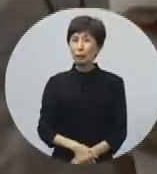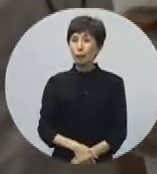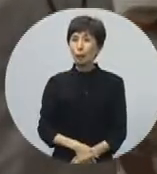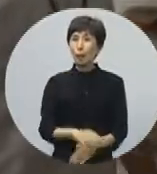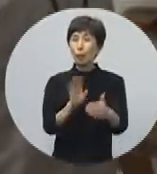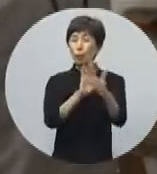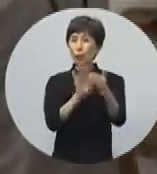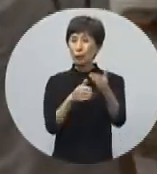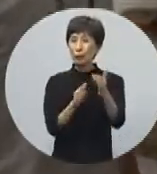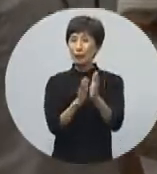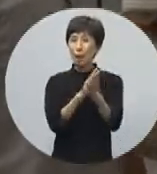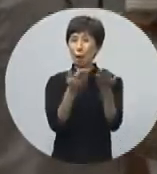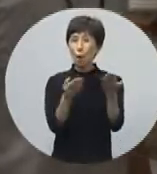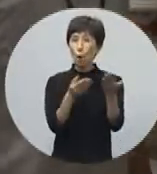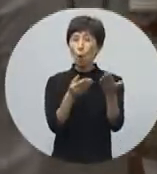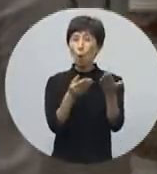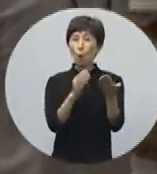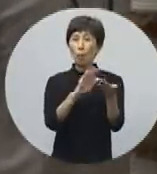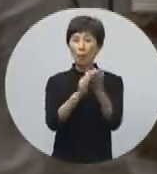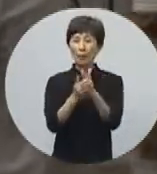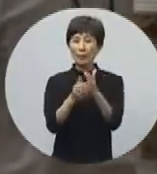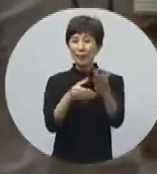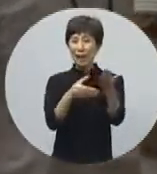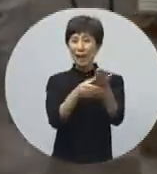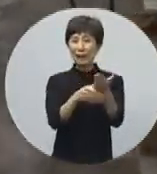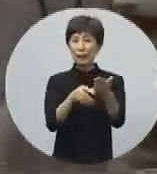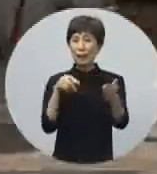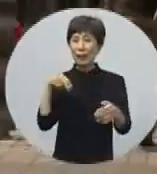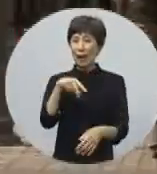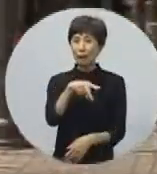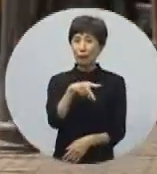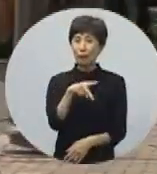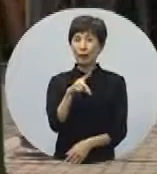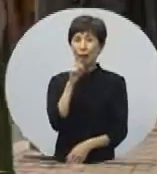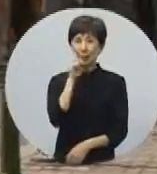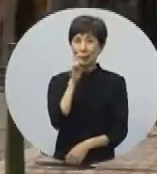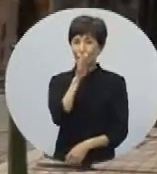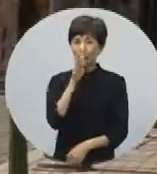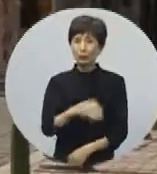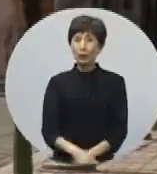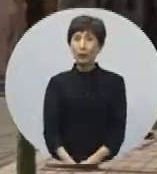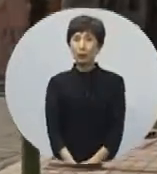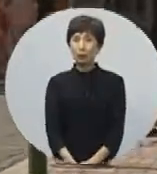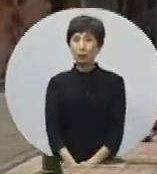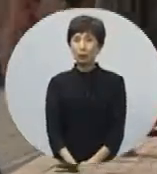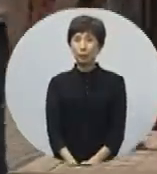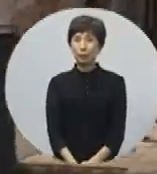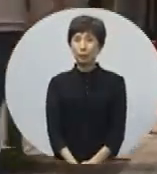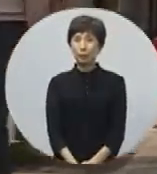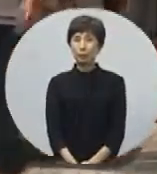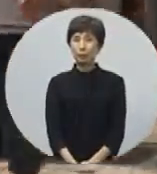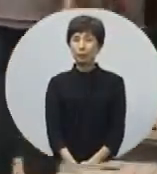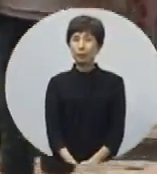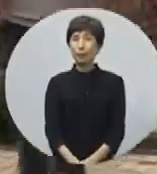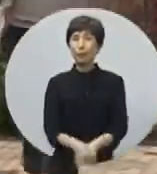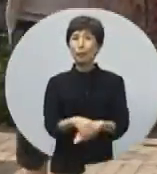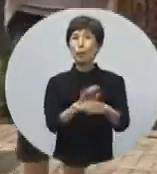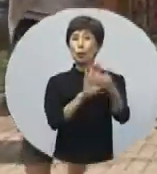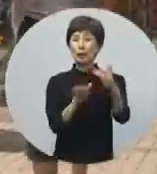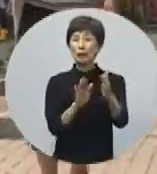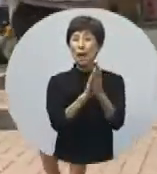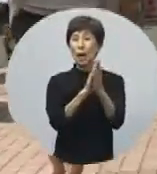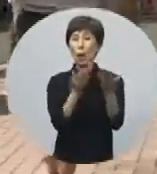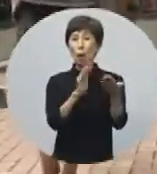のところまで、 はい、 なるほど、 わ、はい、 かりました、はい、 ということで藤沢本町駅を目指